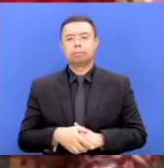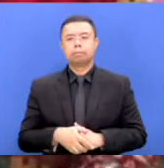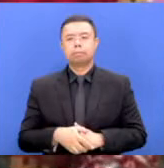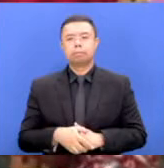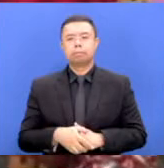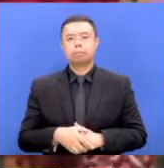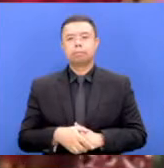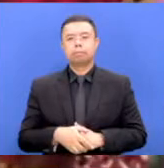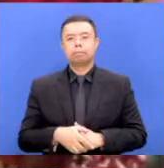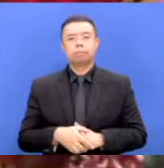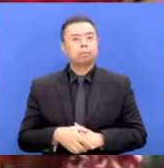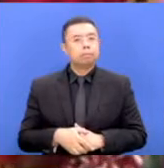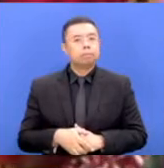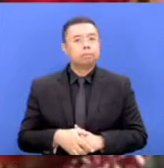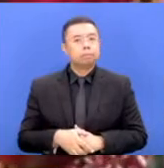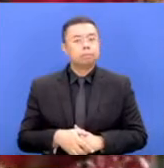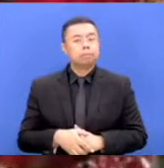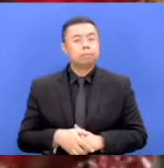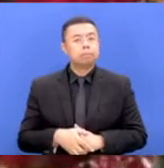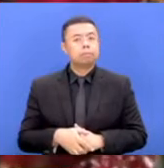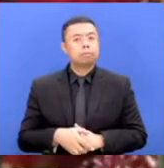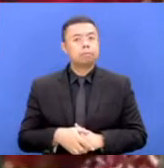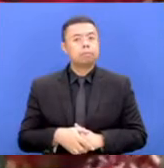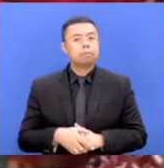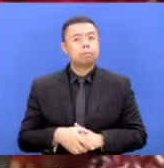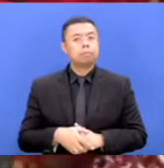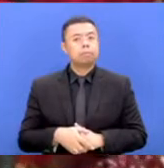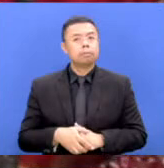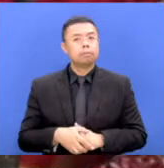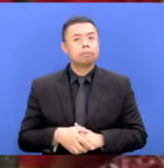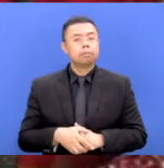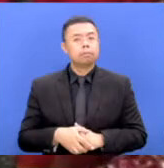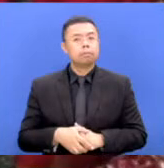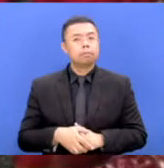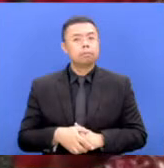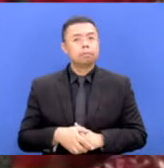semua komoditi dari murai, kemudian juga